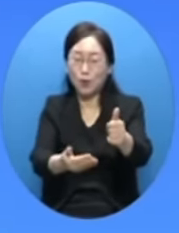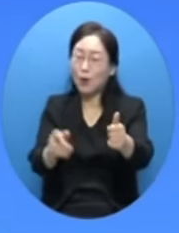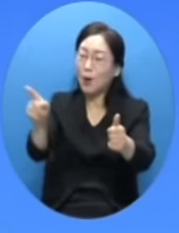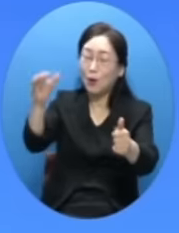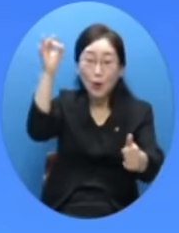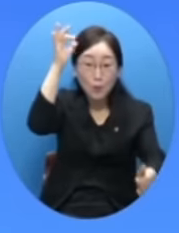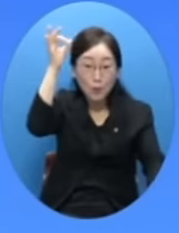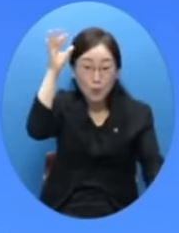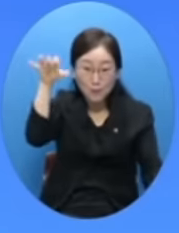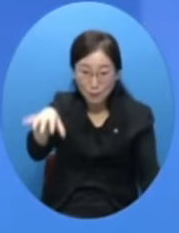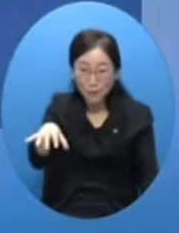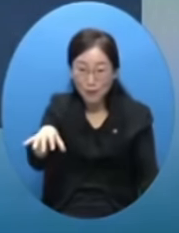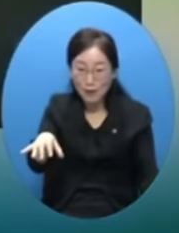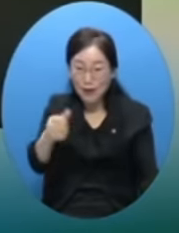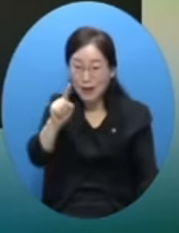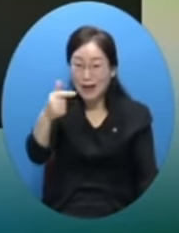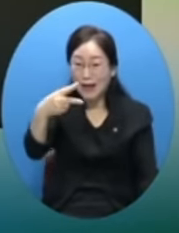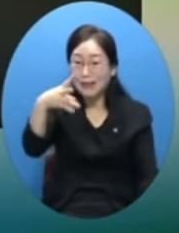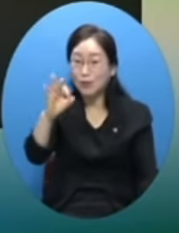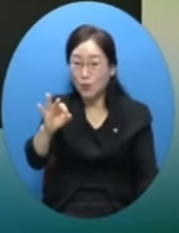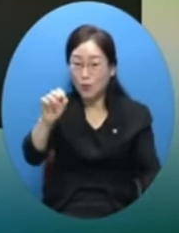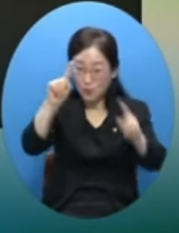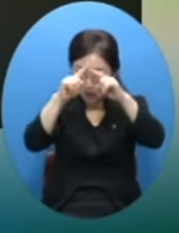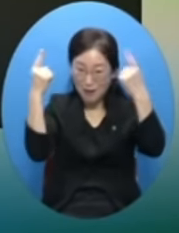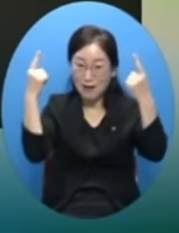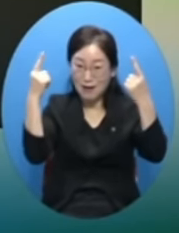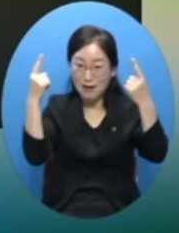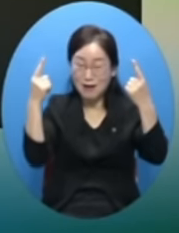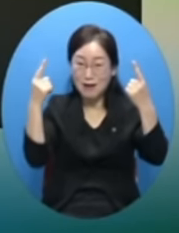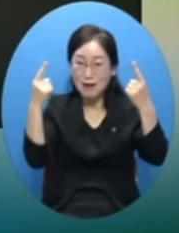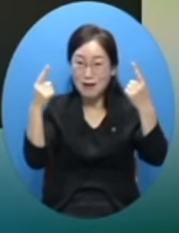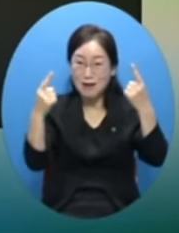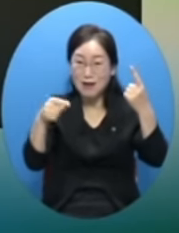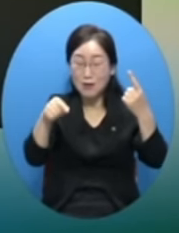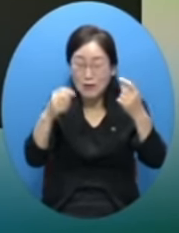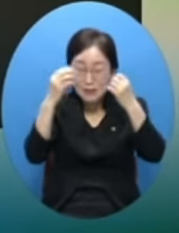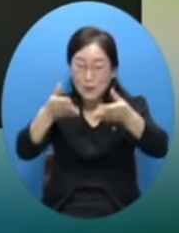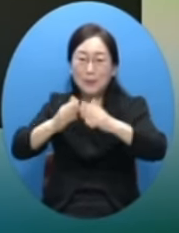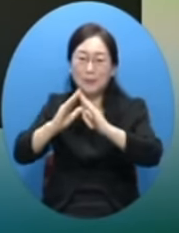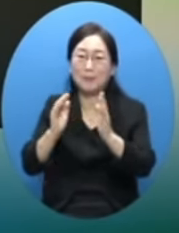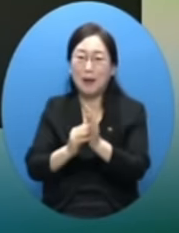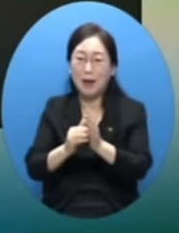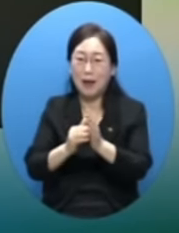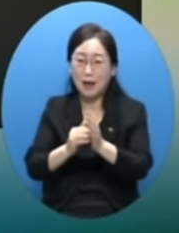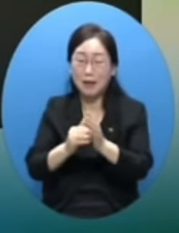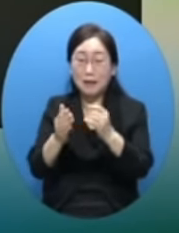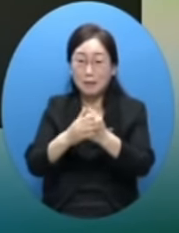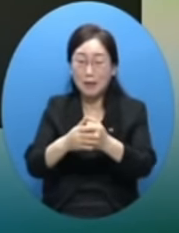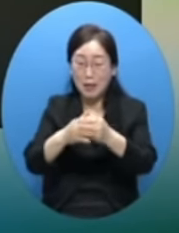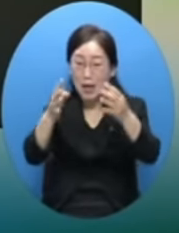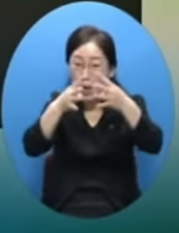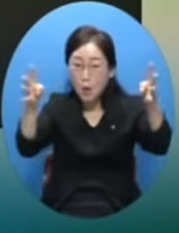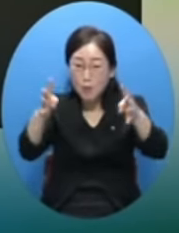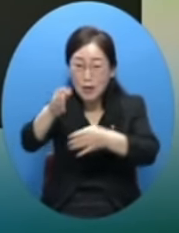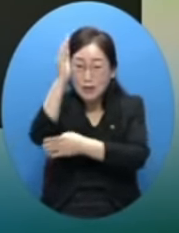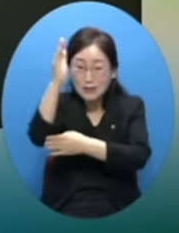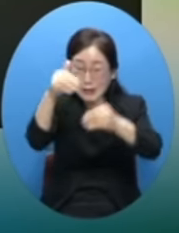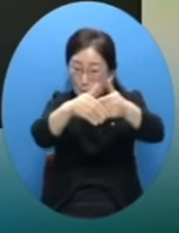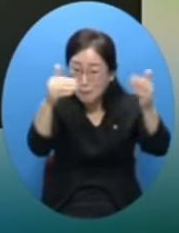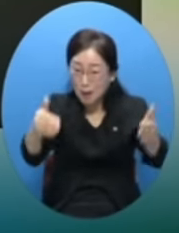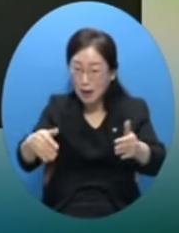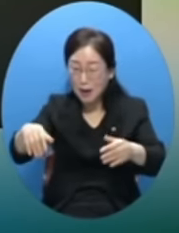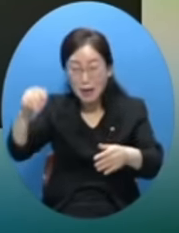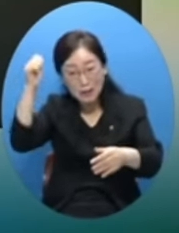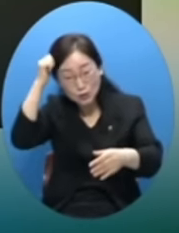포항에는 한동대학교였습니다. 한동대학교는 당시 새로 지어져가지고 건물이 강의동, 기숙사, 식사동